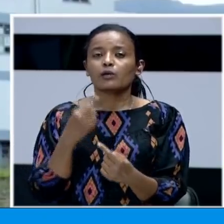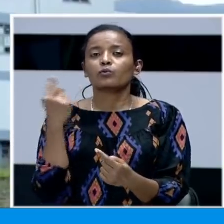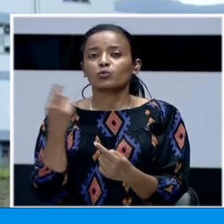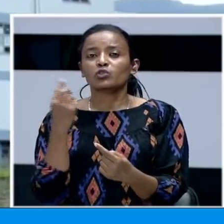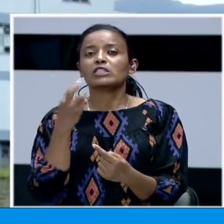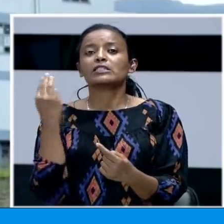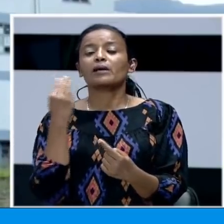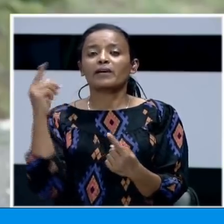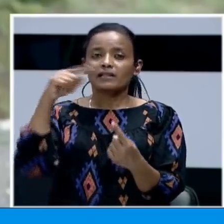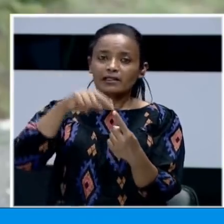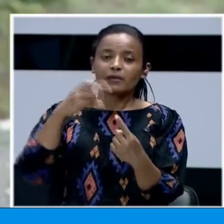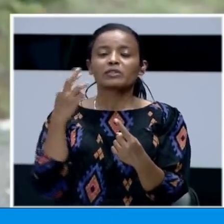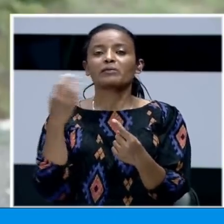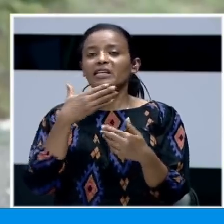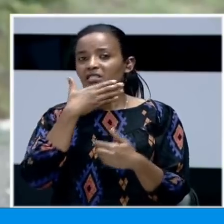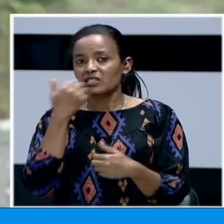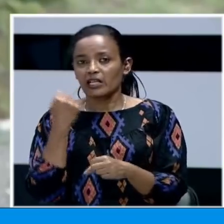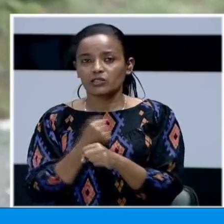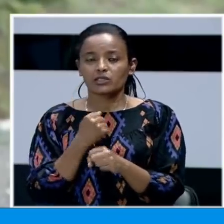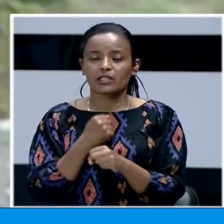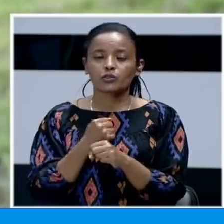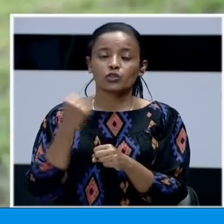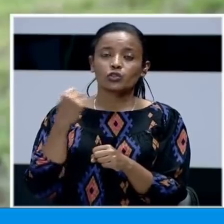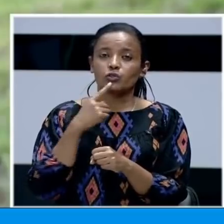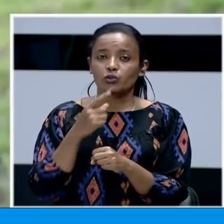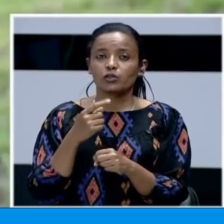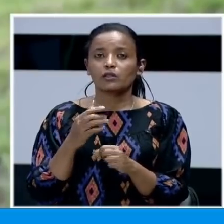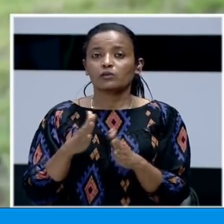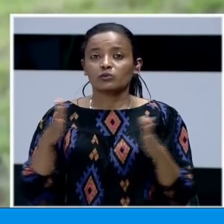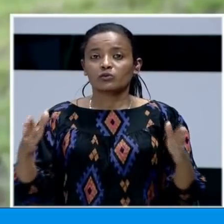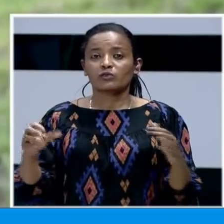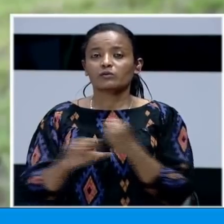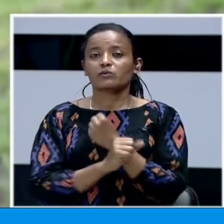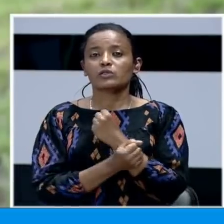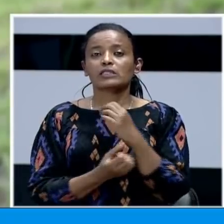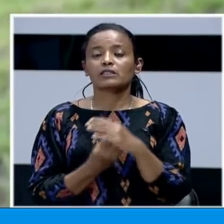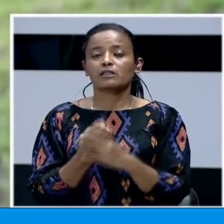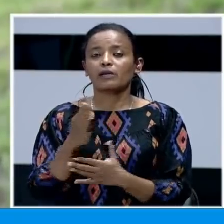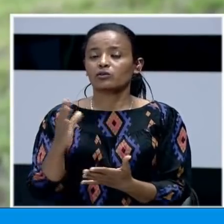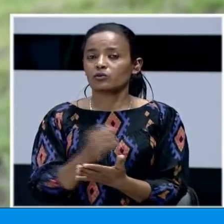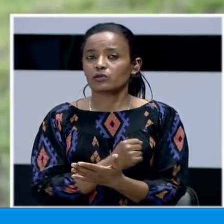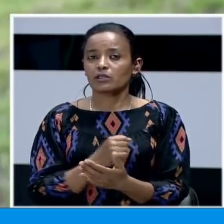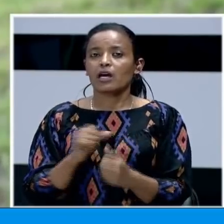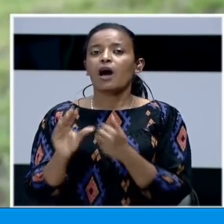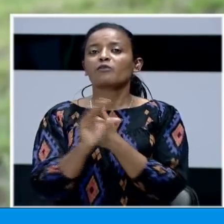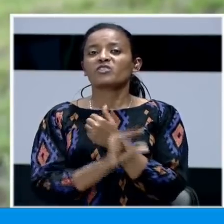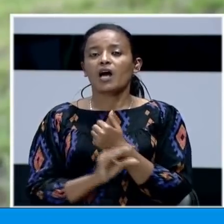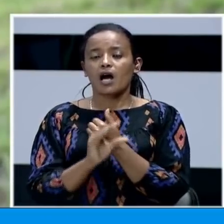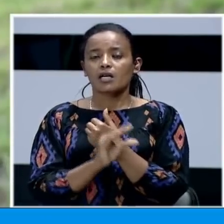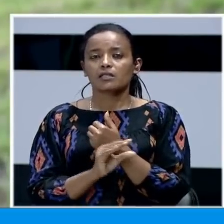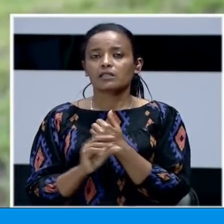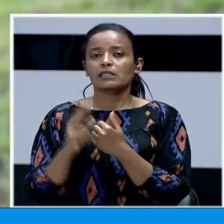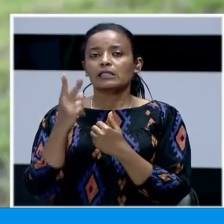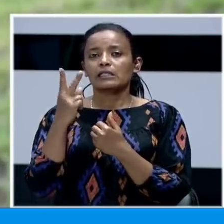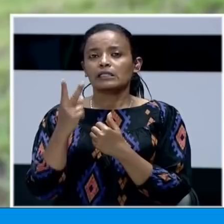طابيا طابيا زحش سرحت تسريح ميم مالتي مس مسفح فح مسرت المعاتات انتو سيدنا افتا هاجر